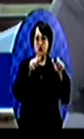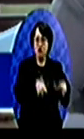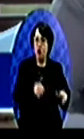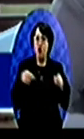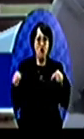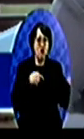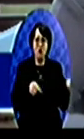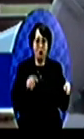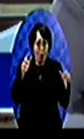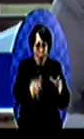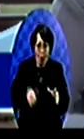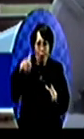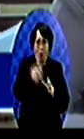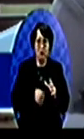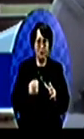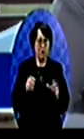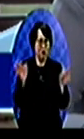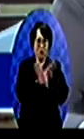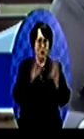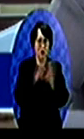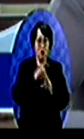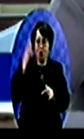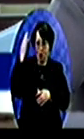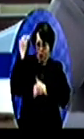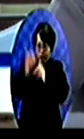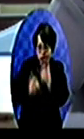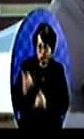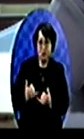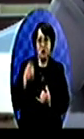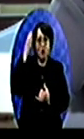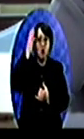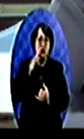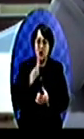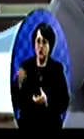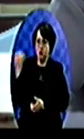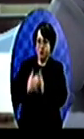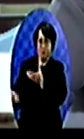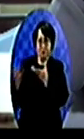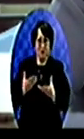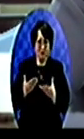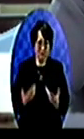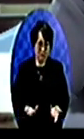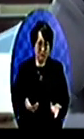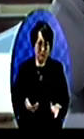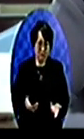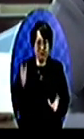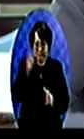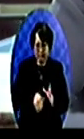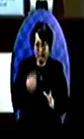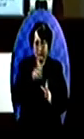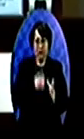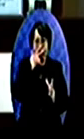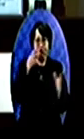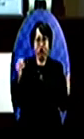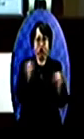эцэг дэвцээс бидэнд өглөөлж үлдээсэн хосгүй өнөд өв юм аа. Уул уурхай ухаад дуусна. Буцаад сэргээж чадахгүй тийм их түүхэн газар юм